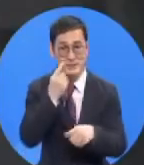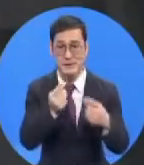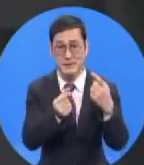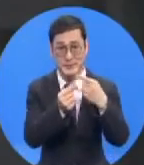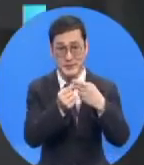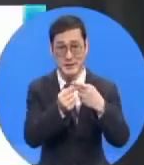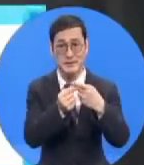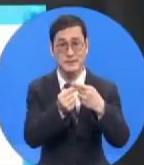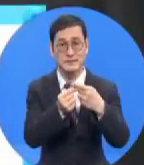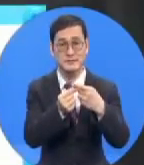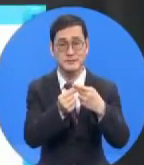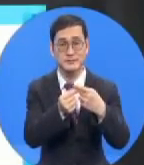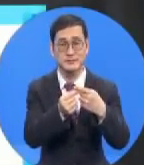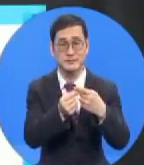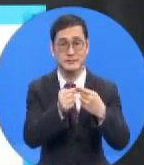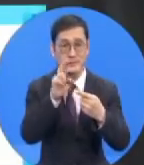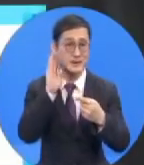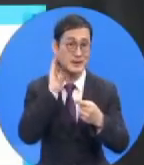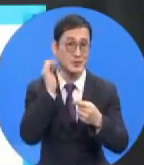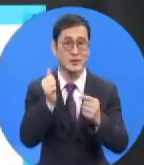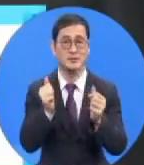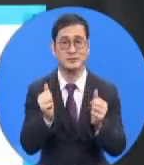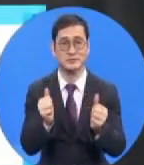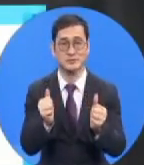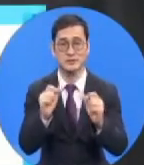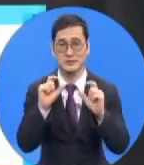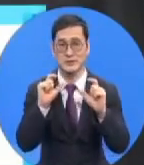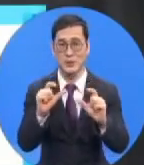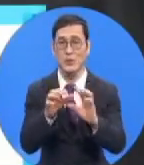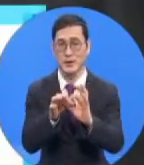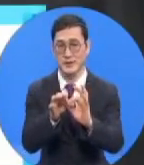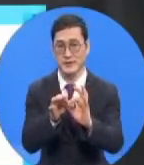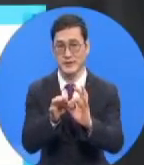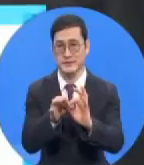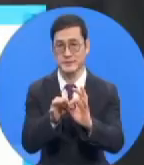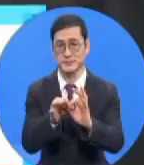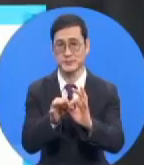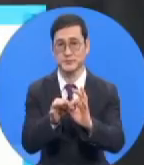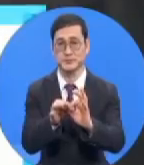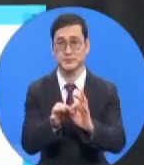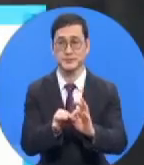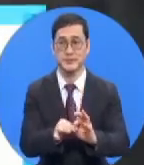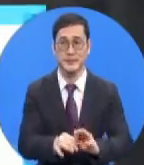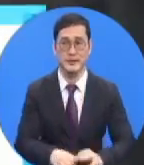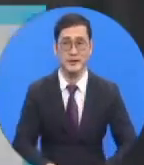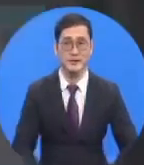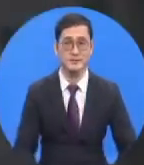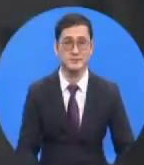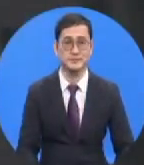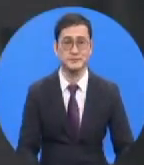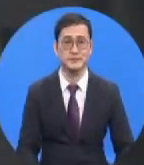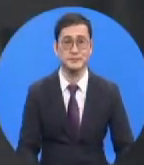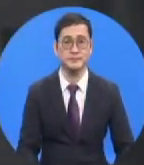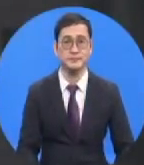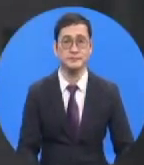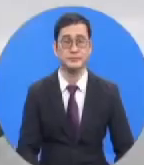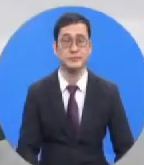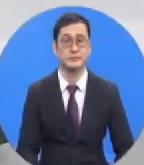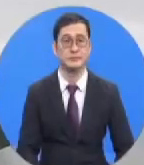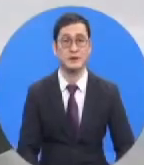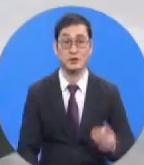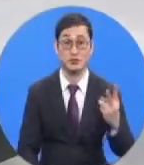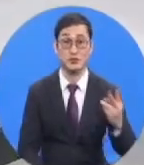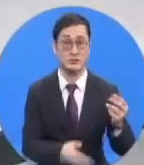박근혜 전 대통령 대법원 선고 관련 소식입니다. 자, 이야기를 이어갈 텐데요. 최진봉 성공회대 교수 그리고